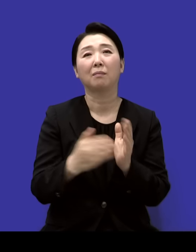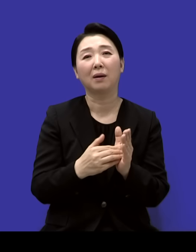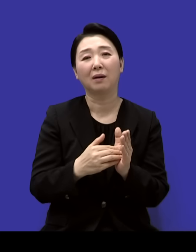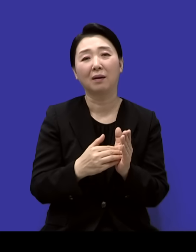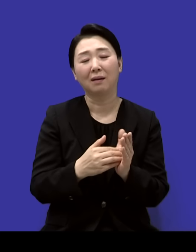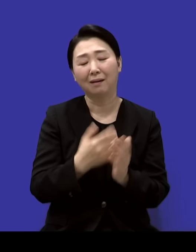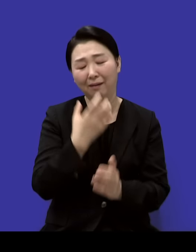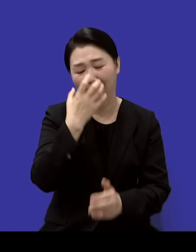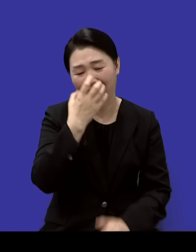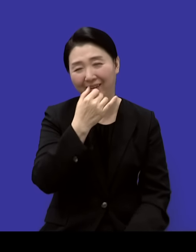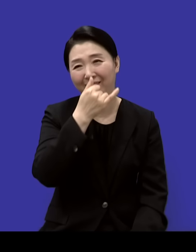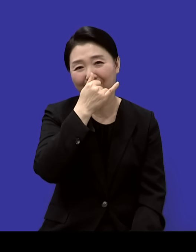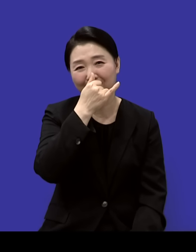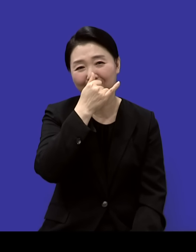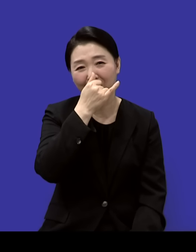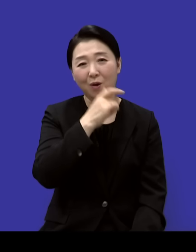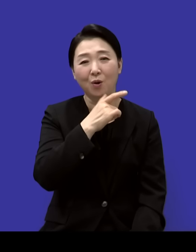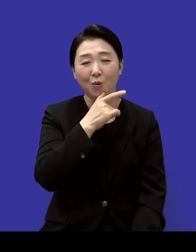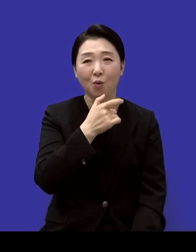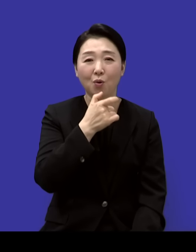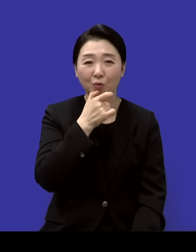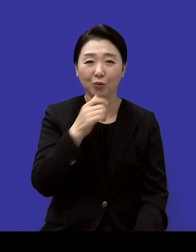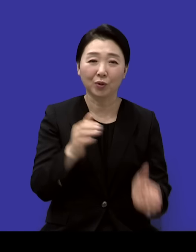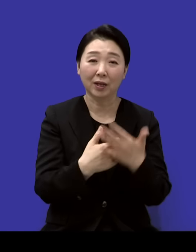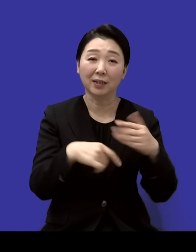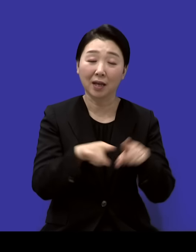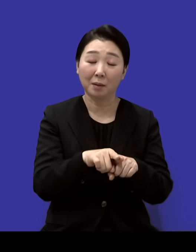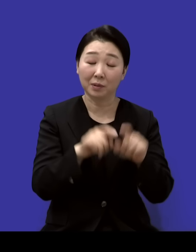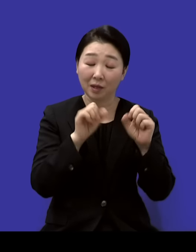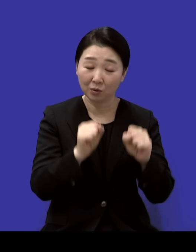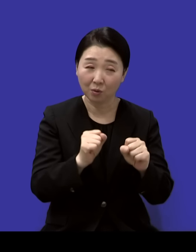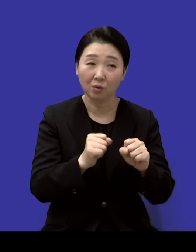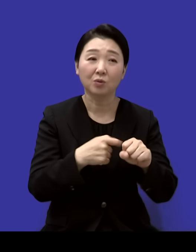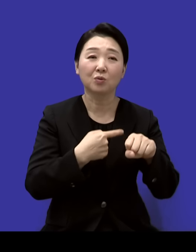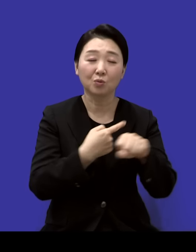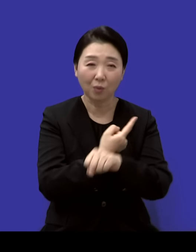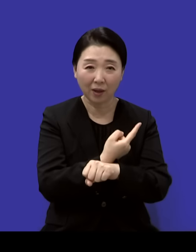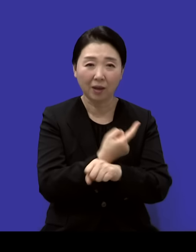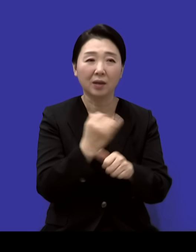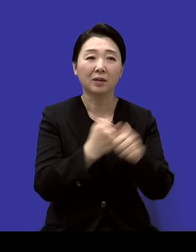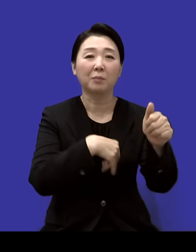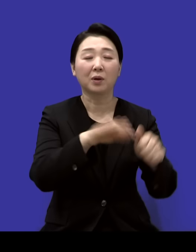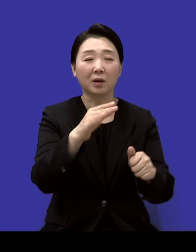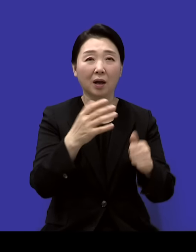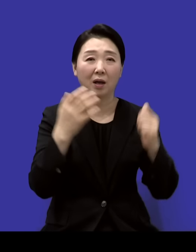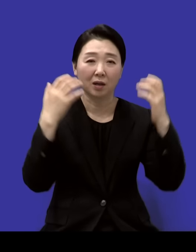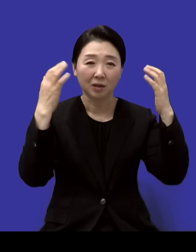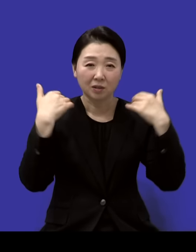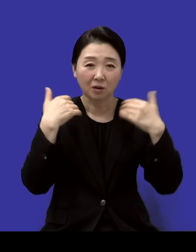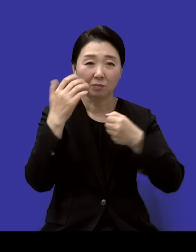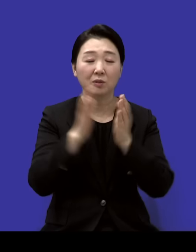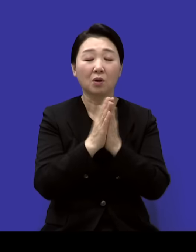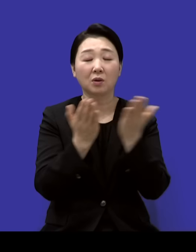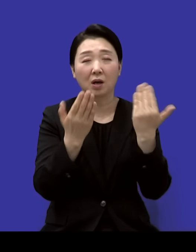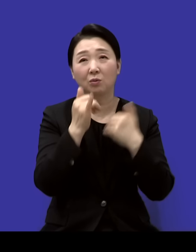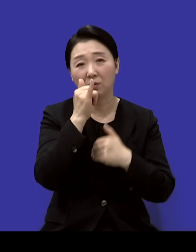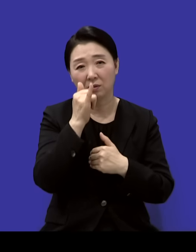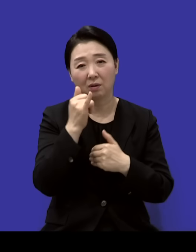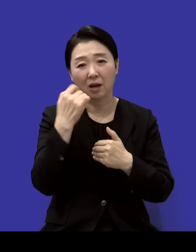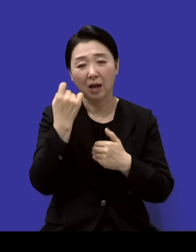보내면서 월요일부터 한 수요일 정도까지 저와 함께 있고 예. 나머지는 없고 뭐 여름 성경학교나 이런 게 있으면 한 달 정도 집에 없고 근데